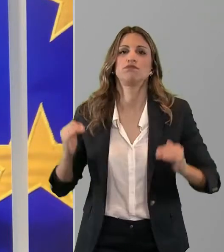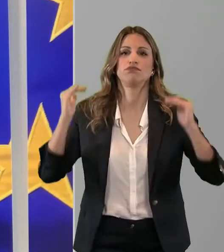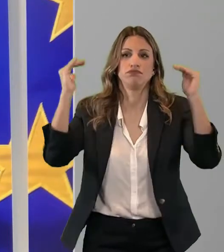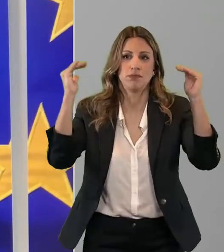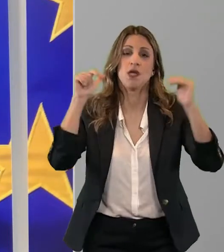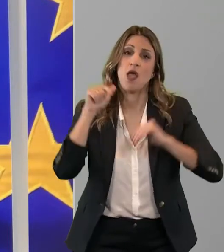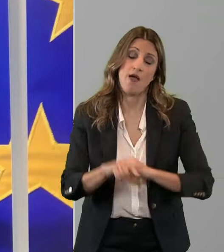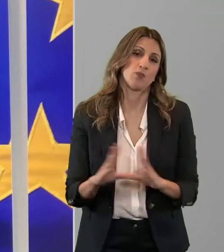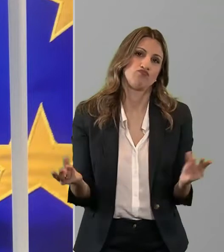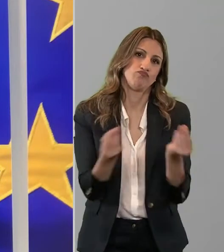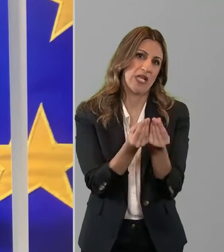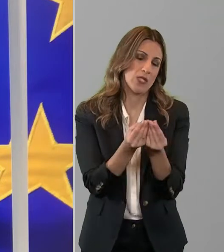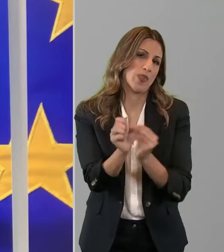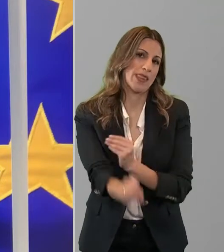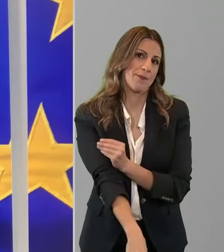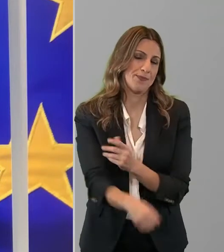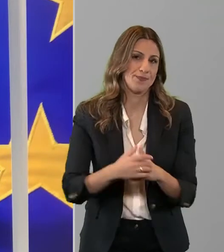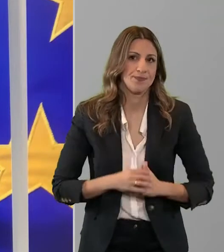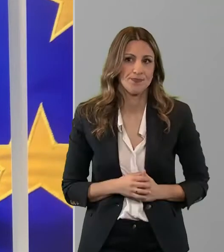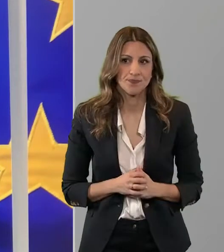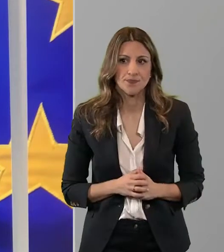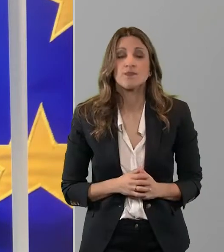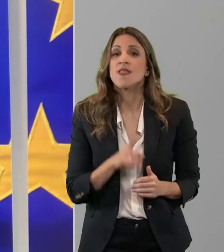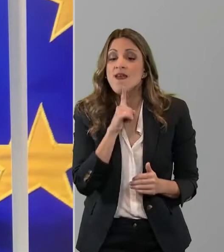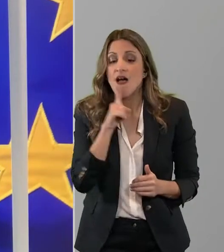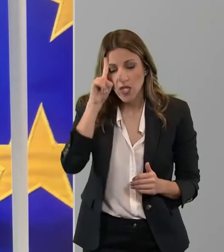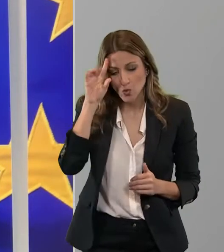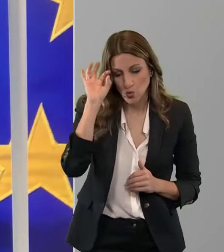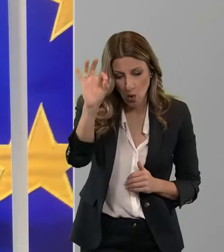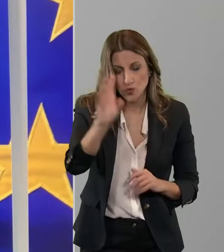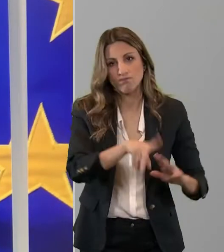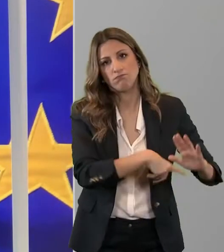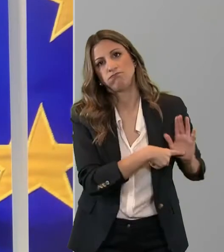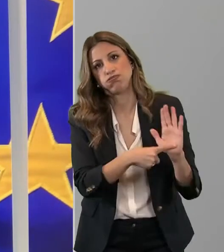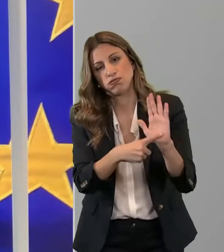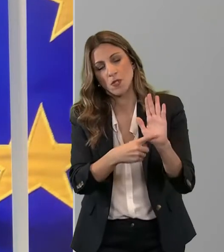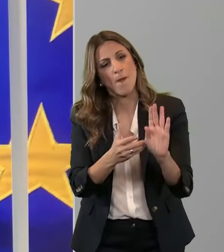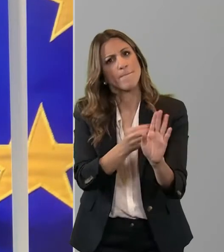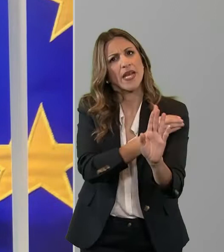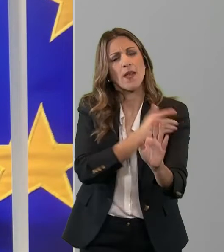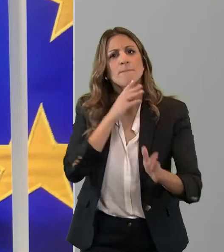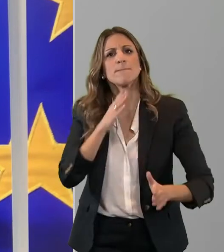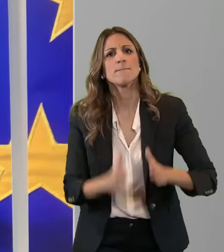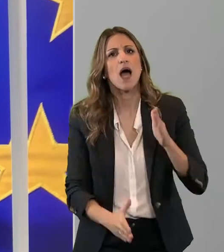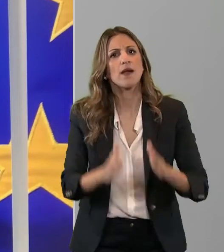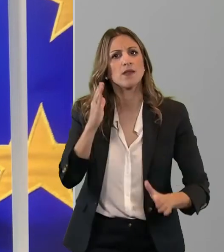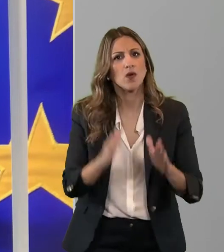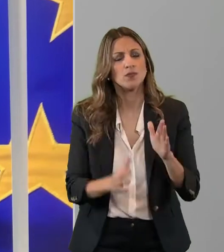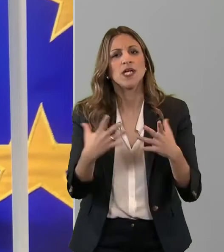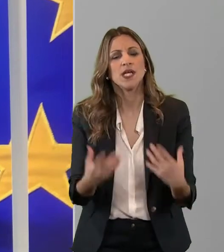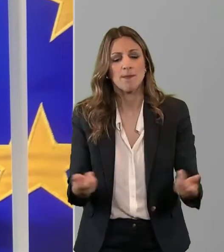είναι απολύτως συμβατές. Με αυτές τις στοχεύσεις παρουσιάσαμε νωρίτερα φέτος τον Μάρτιο την πράξη για